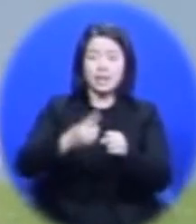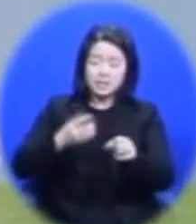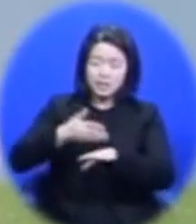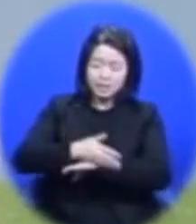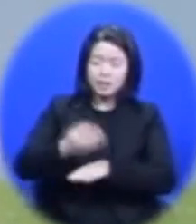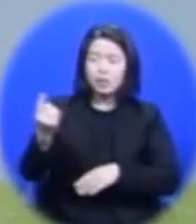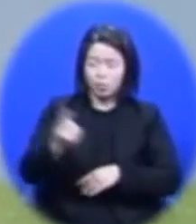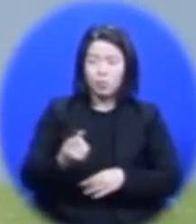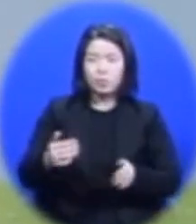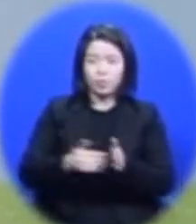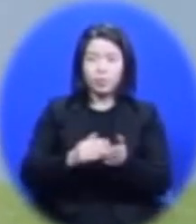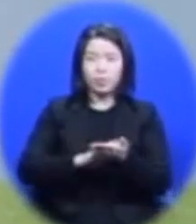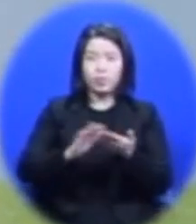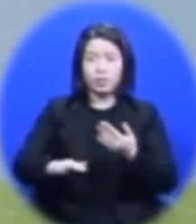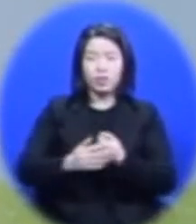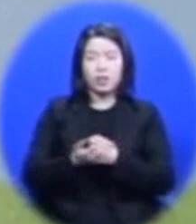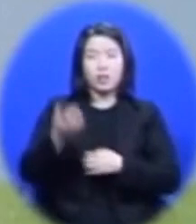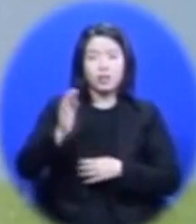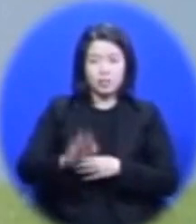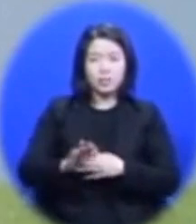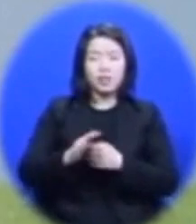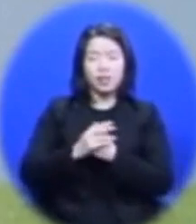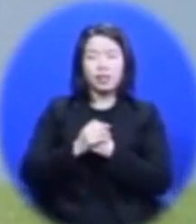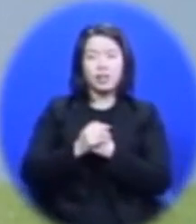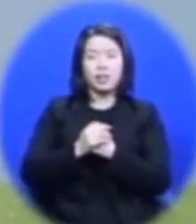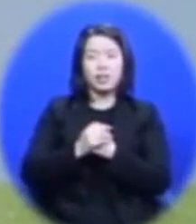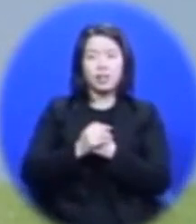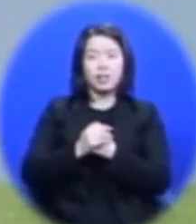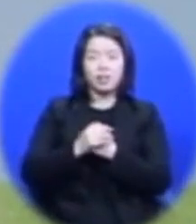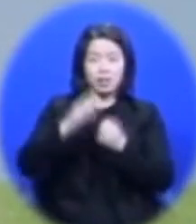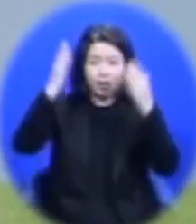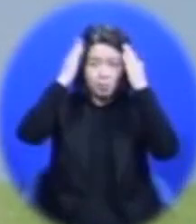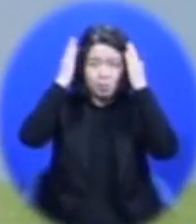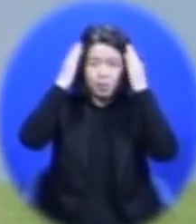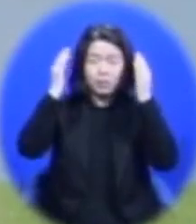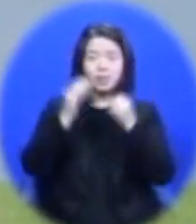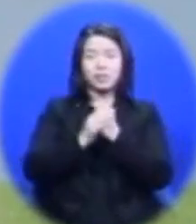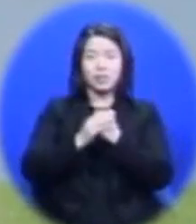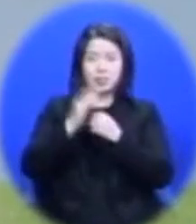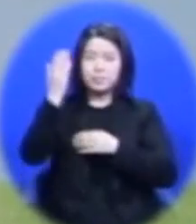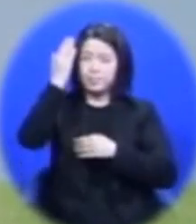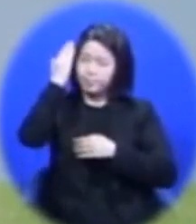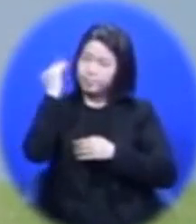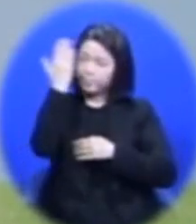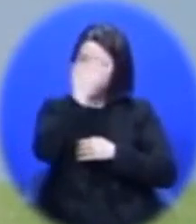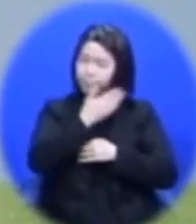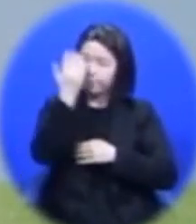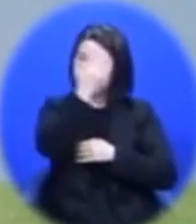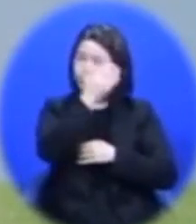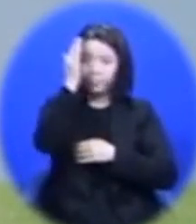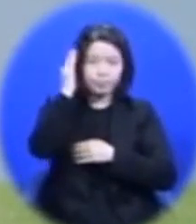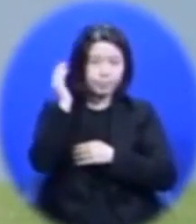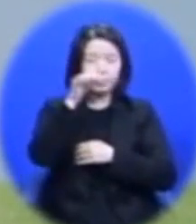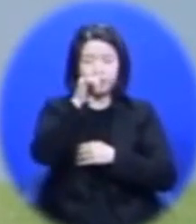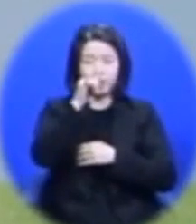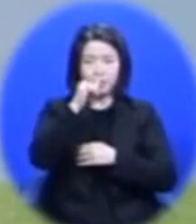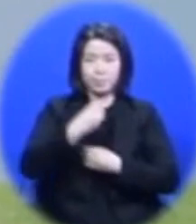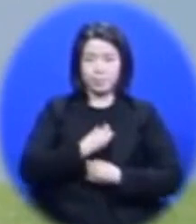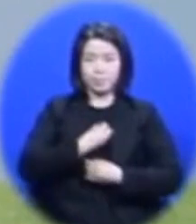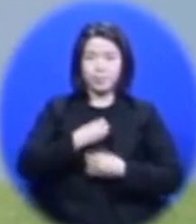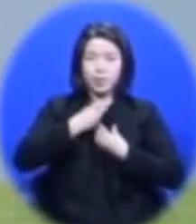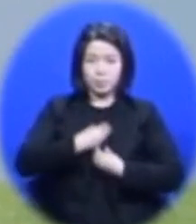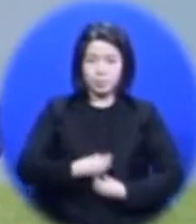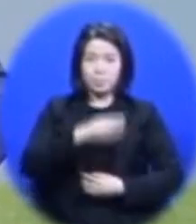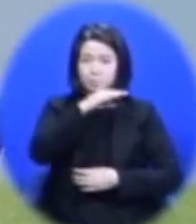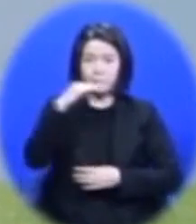왔습니다. 그런데 머리는 얼마나 단정하게, 넥타이도 잘